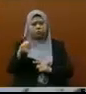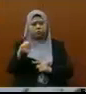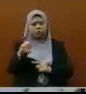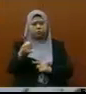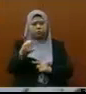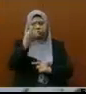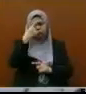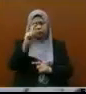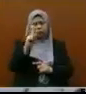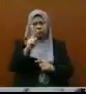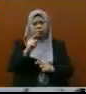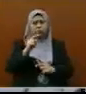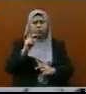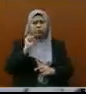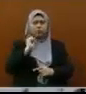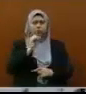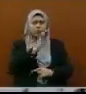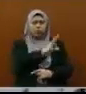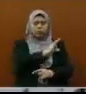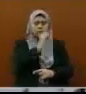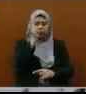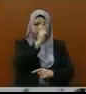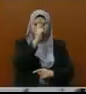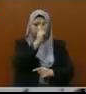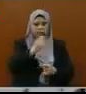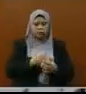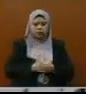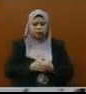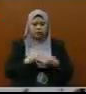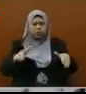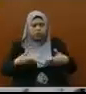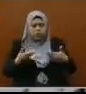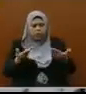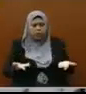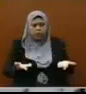apakah mekanisme yang digunakan untuk menilai